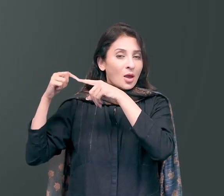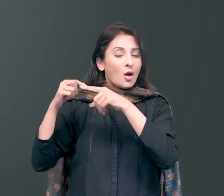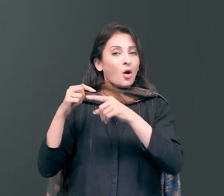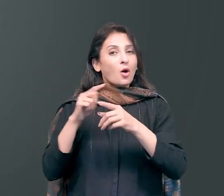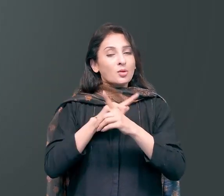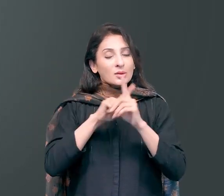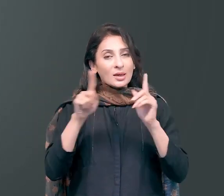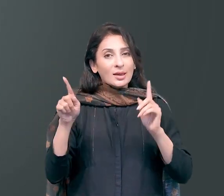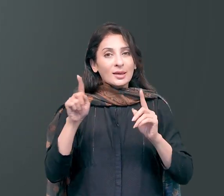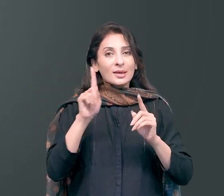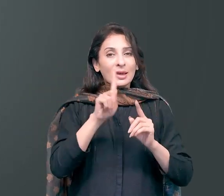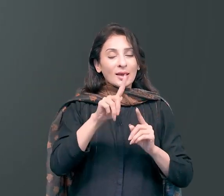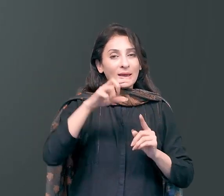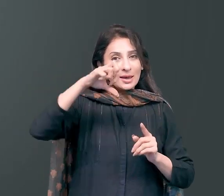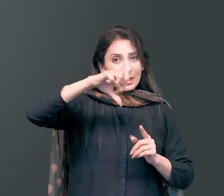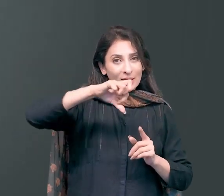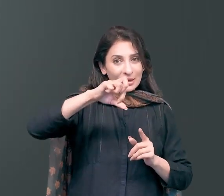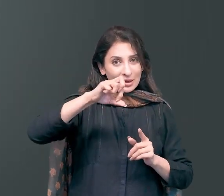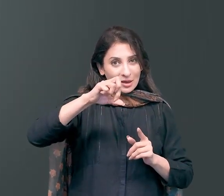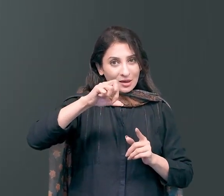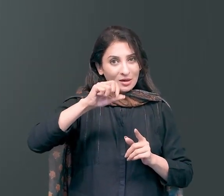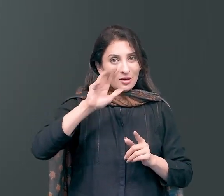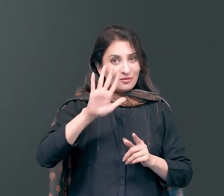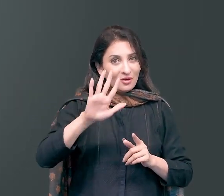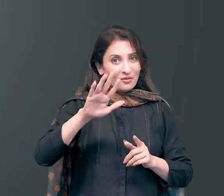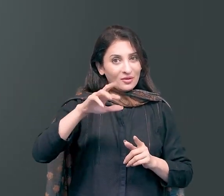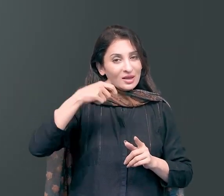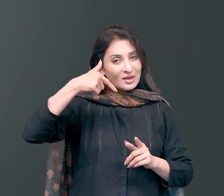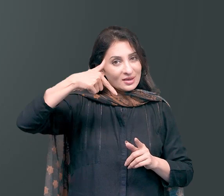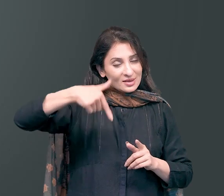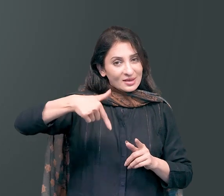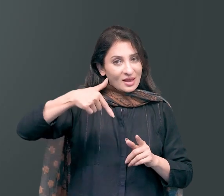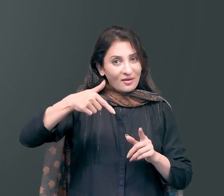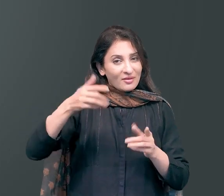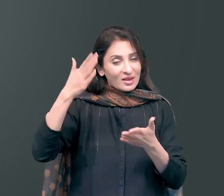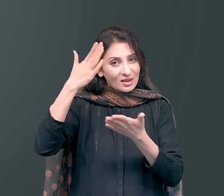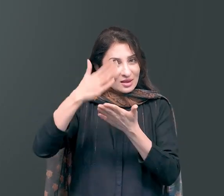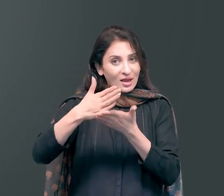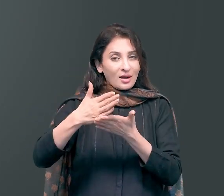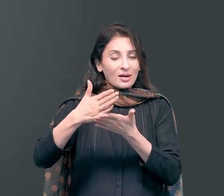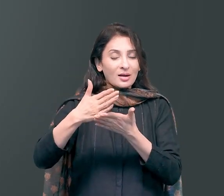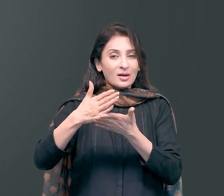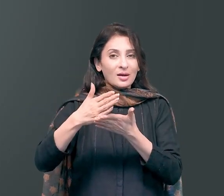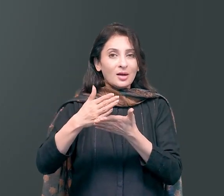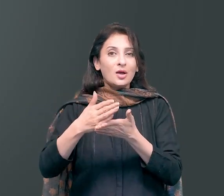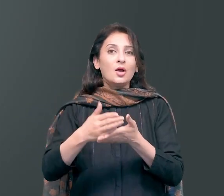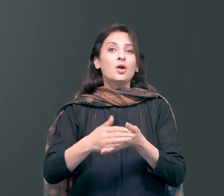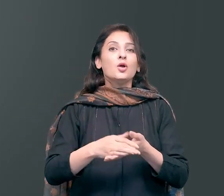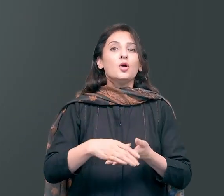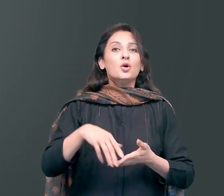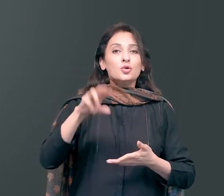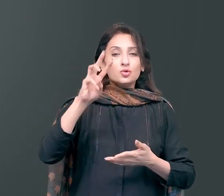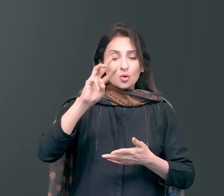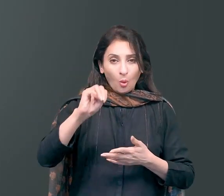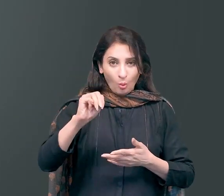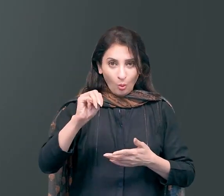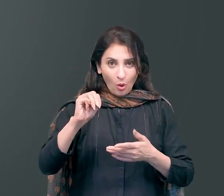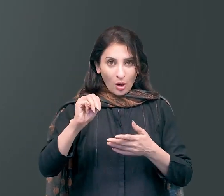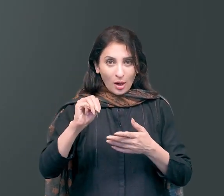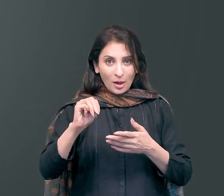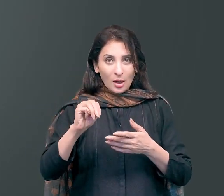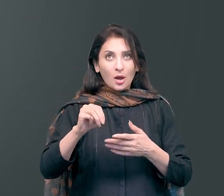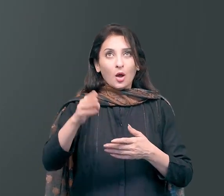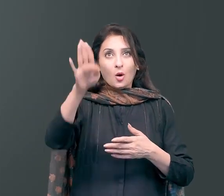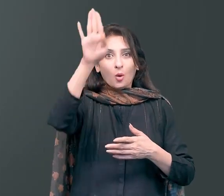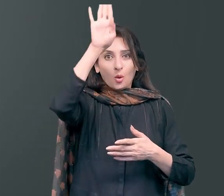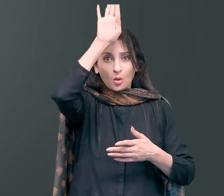ہندوستان کے حکمران کہتے ہیں یا سب کانٹیننٹ کے کہتے ہیں تو وہ پھر ڈیبیٹیبل ہو جاتا ہے کہ وہ کبھی بھی پورا